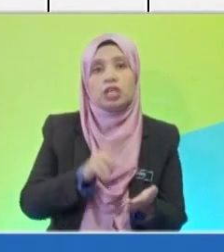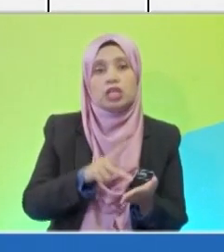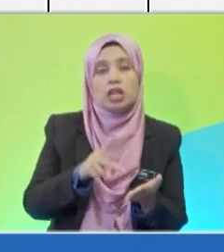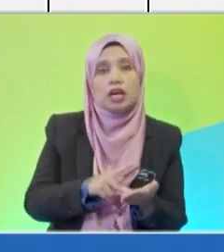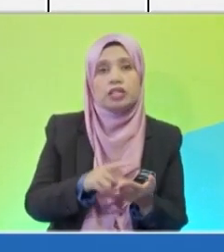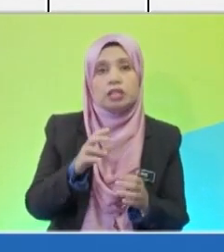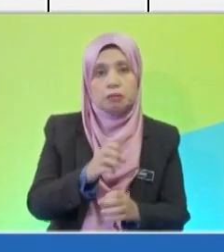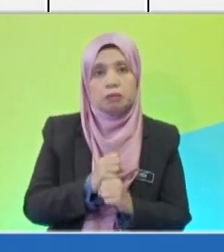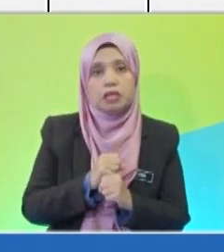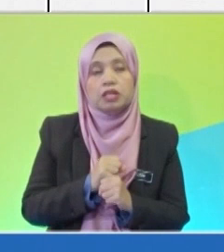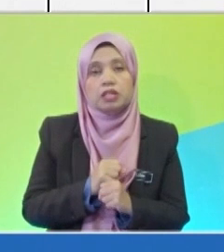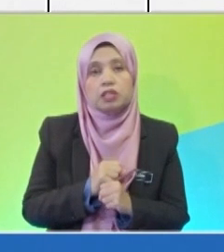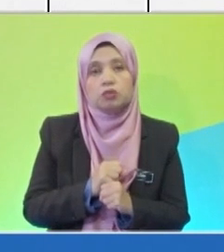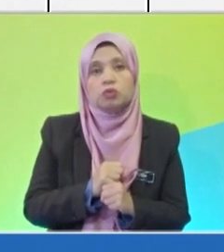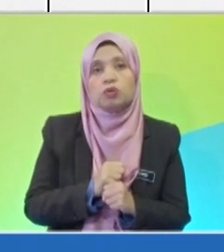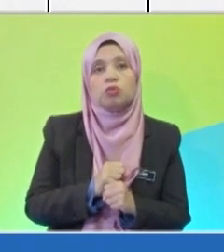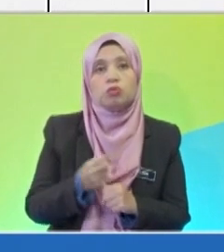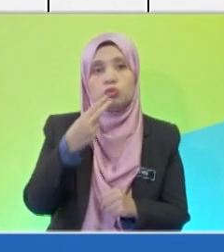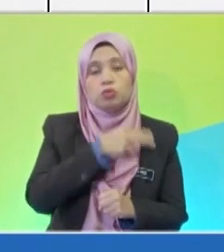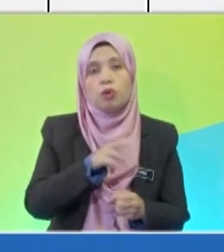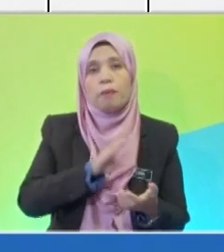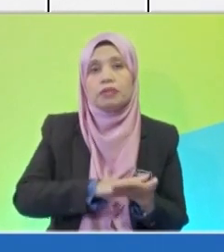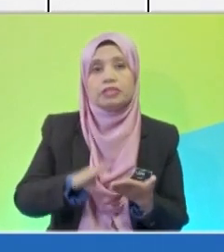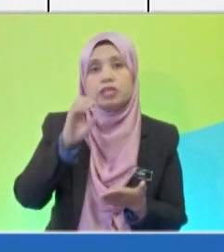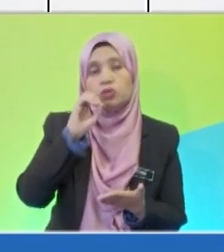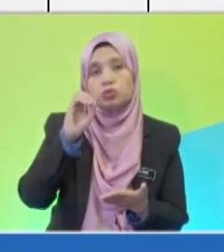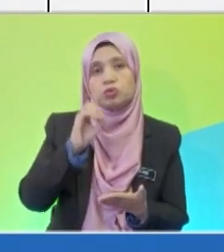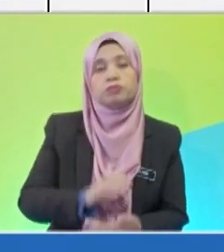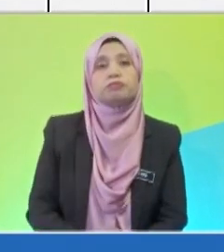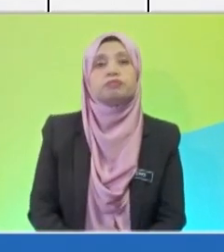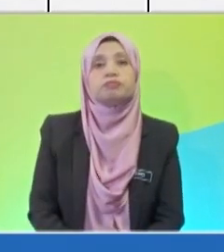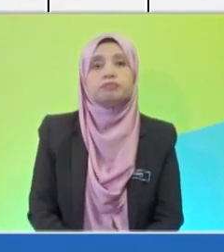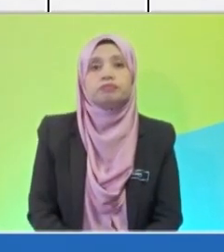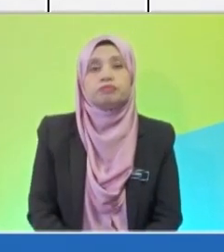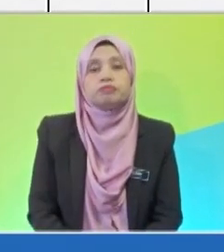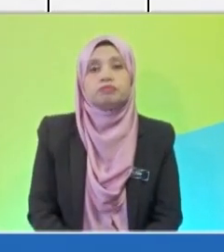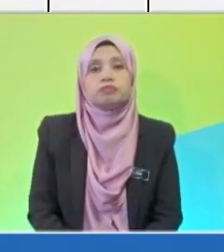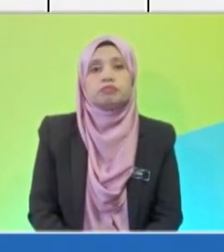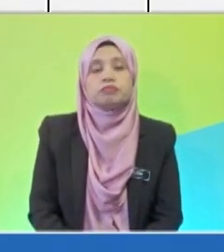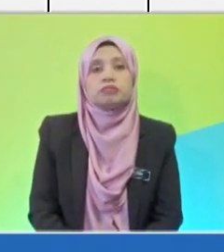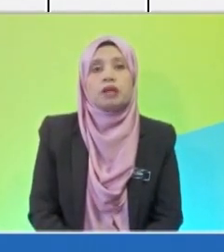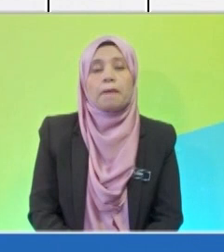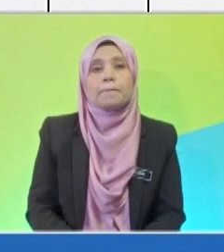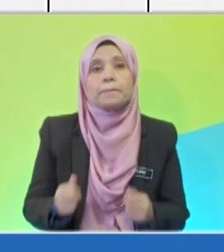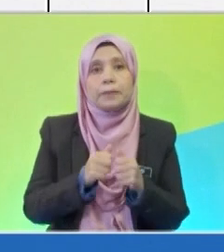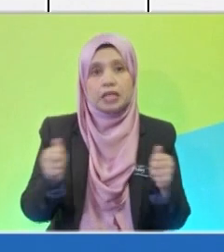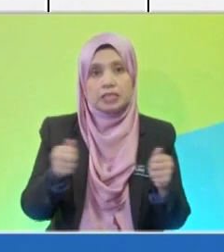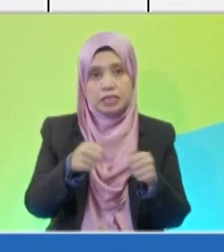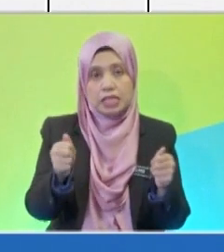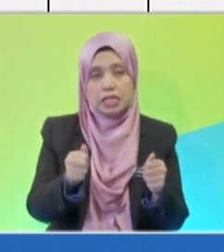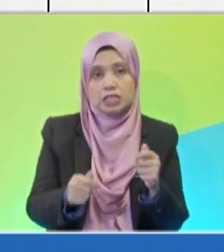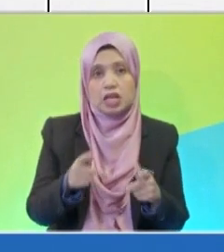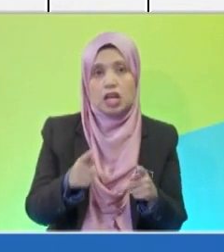akhir sekali nampak Nisa untung bersih kosong. Kita dah agih dah. Okey. Dan pengasingan sekiranya